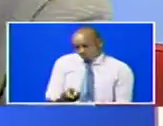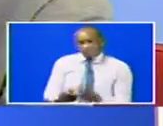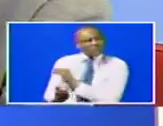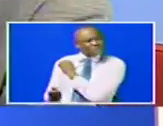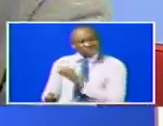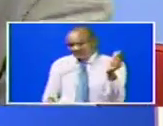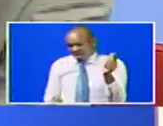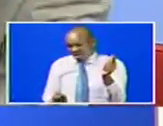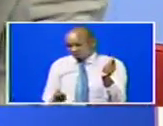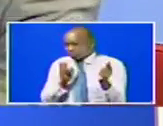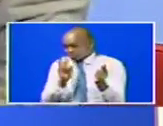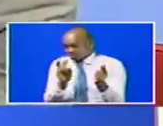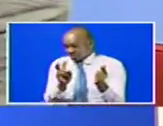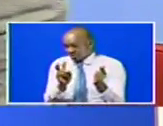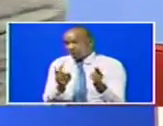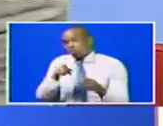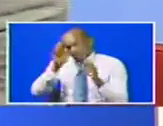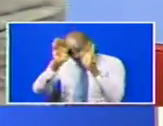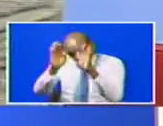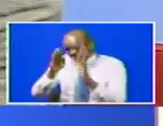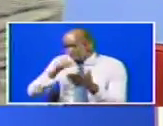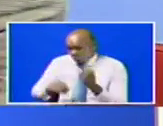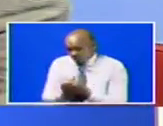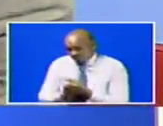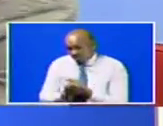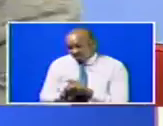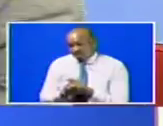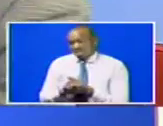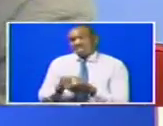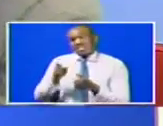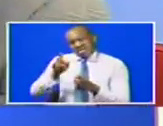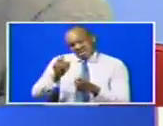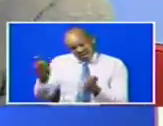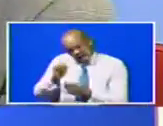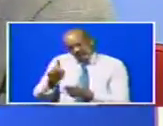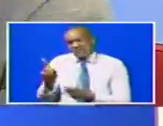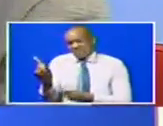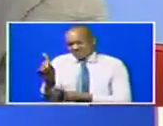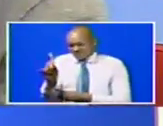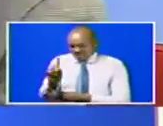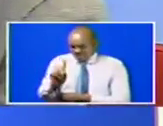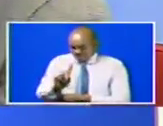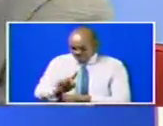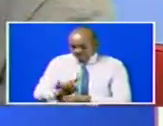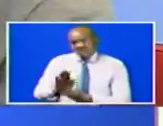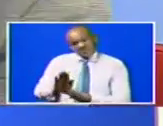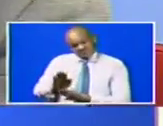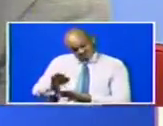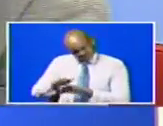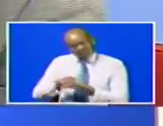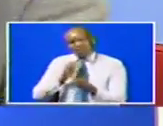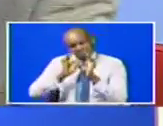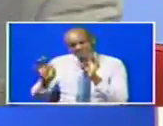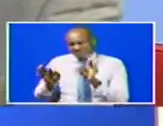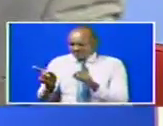sana barabarani. Kwa hivyo cha msingi, thibiti kasi ya gari yako. Just see what you can do to limit the speed of